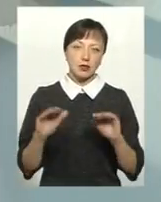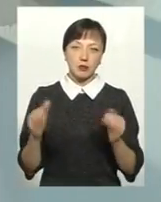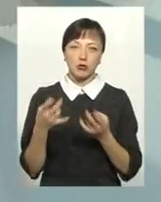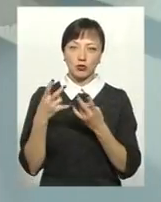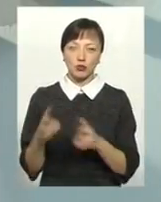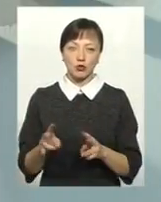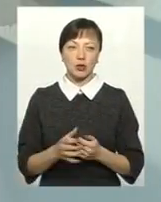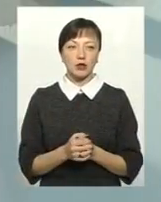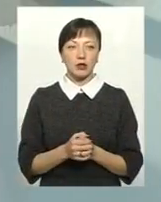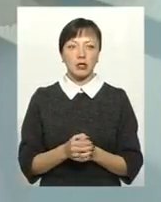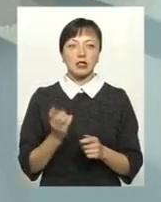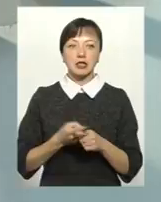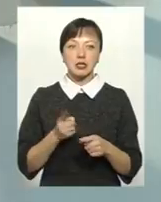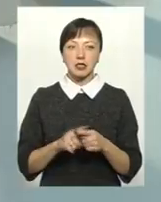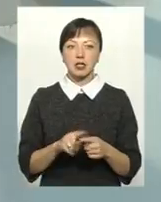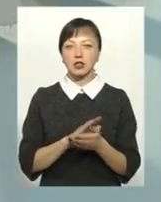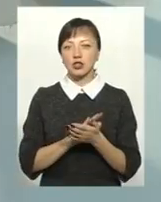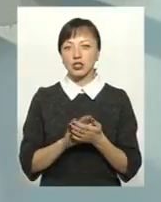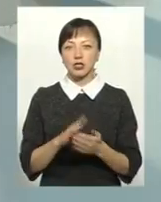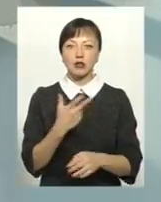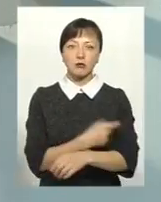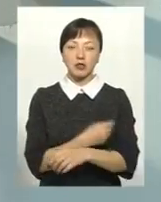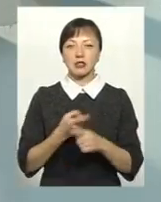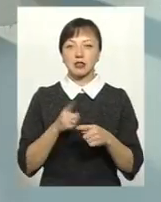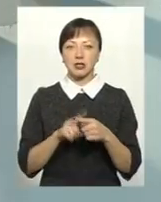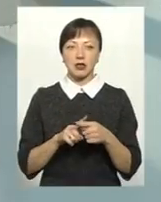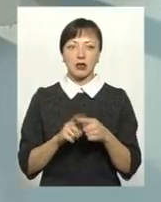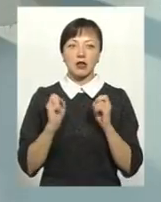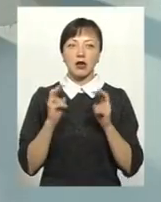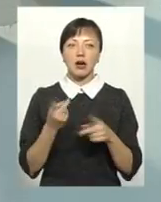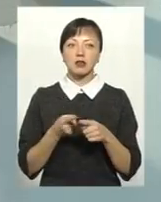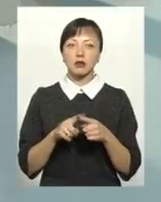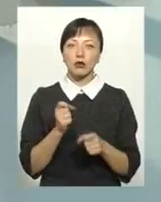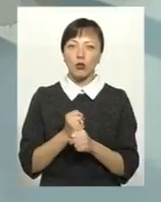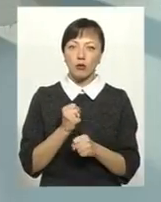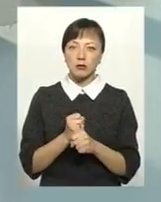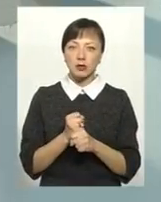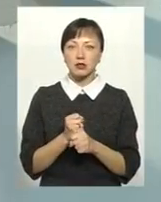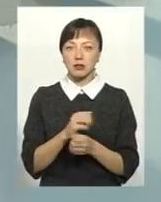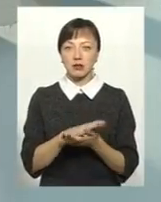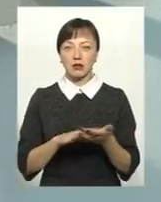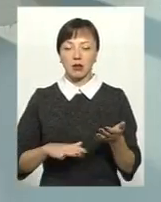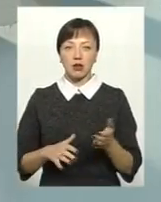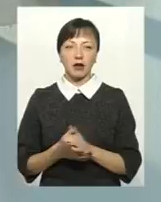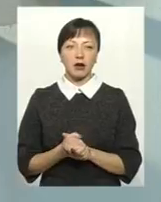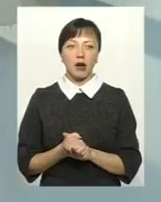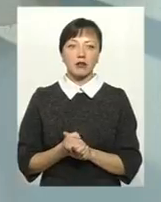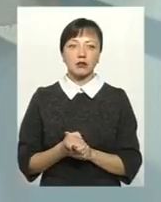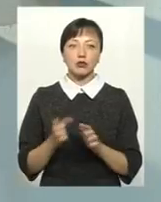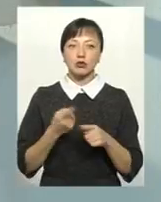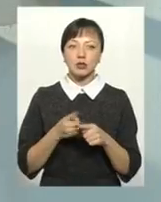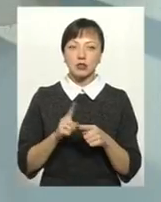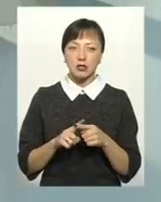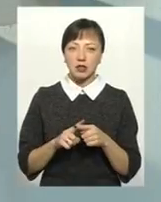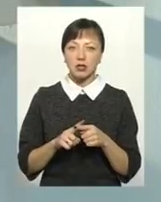як сказала Наталя, це чистий шприц, це як це робиться ін'єкція і так далі, і тому подібне, що це